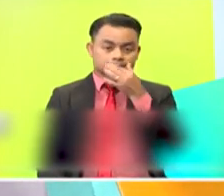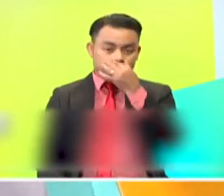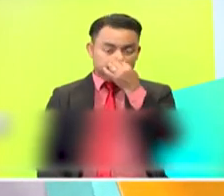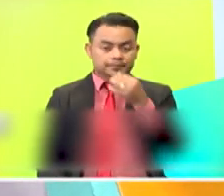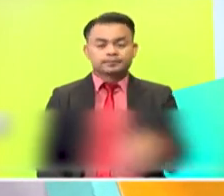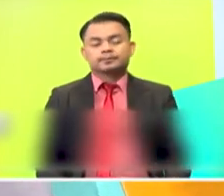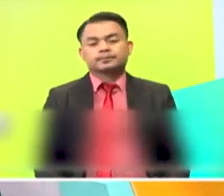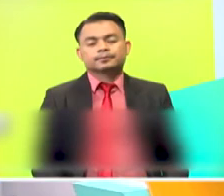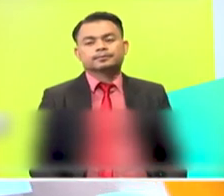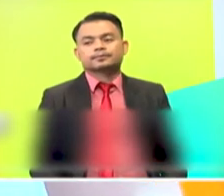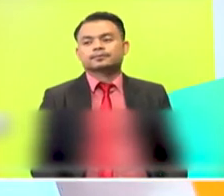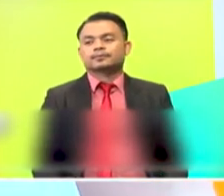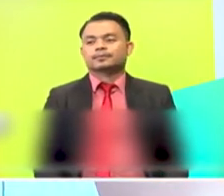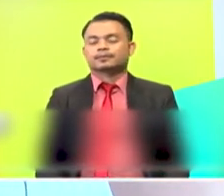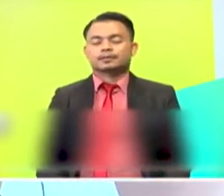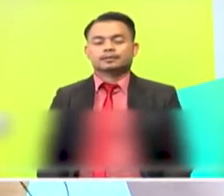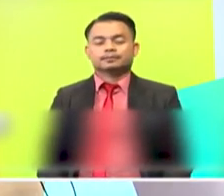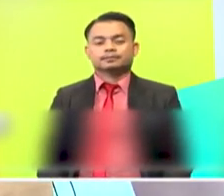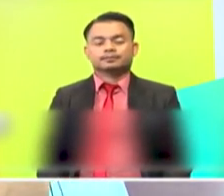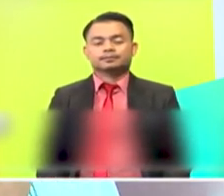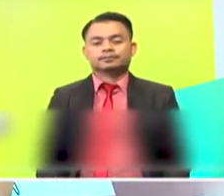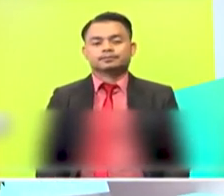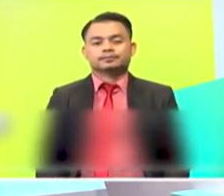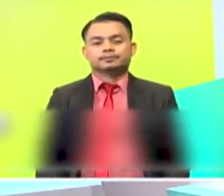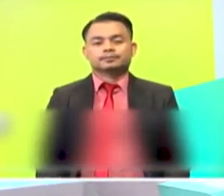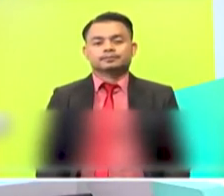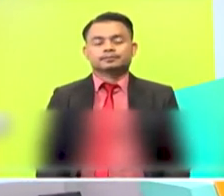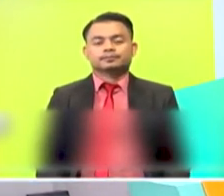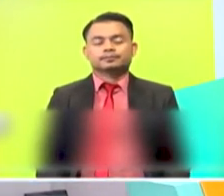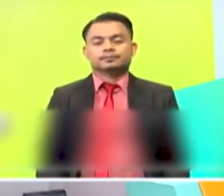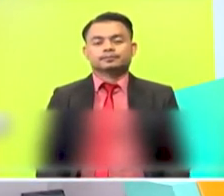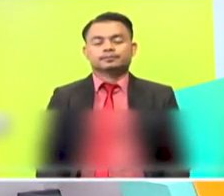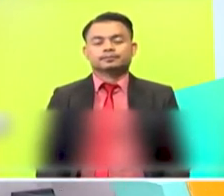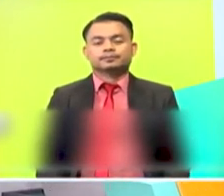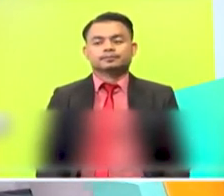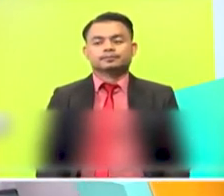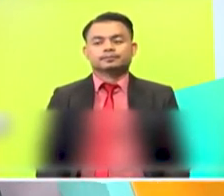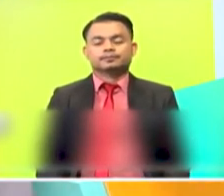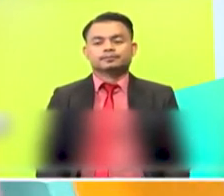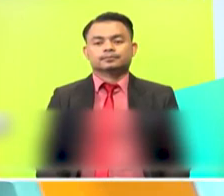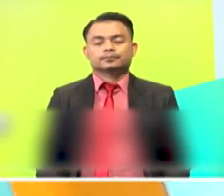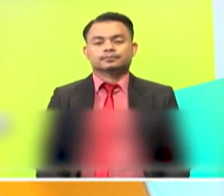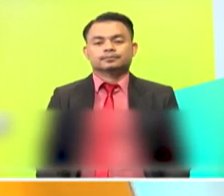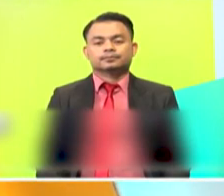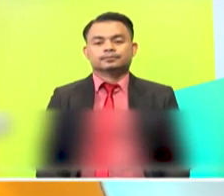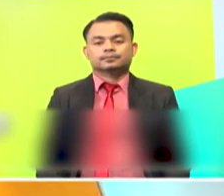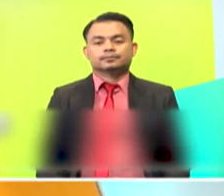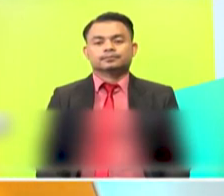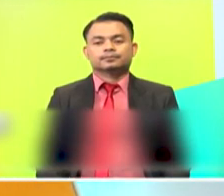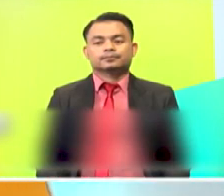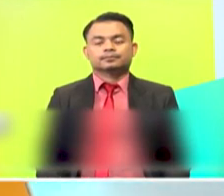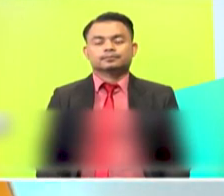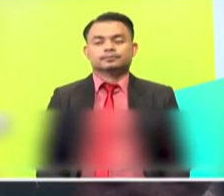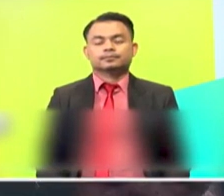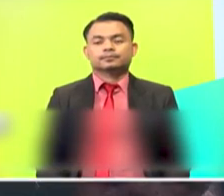jadi saya telah simpan di peti sejuk bahagian Oke sayur-sayuran bertanya sayuran